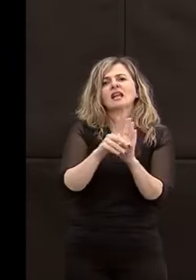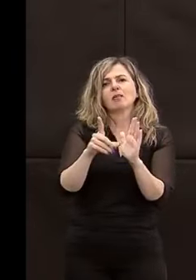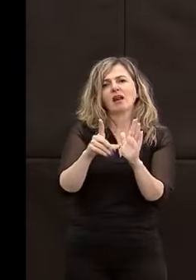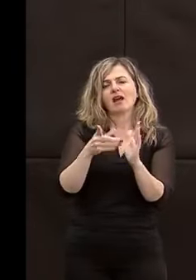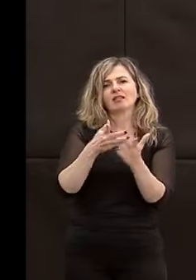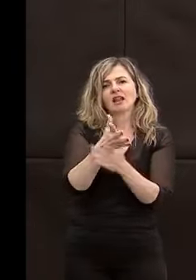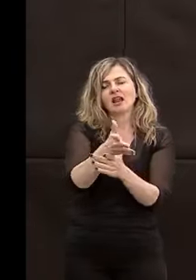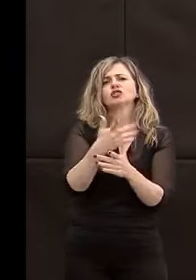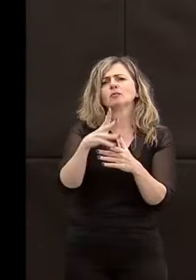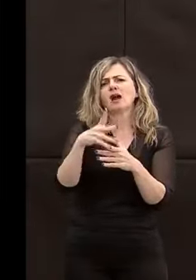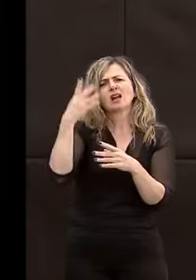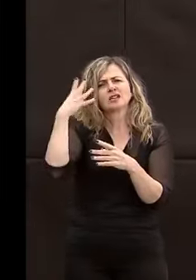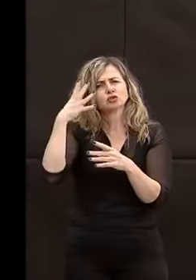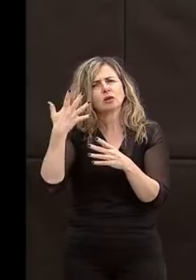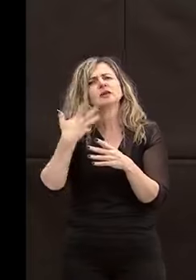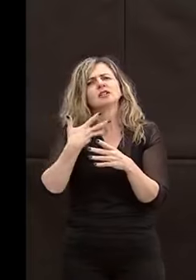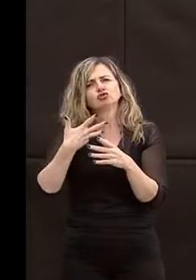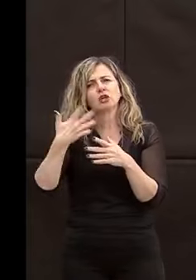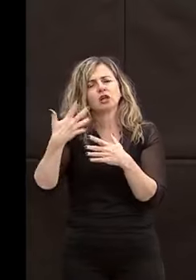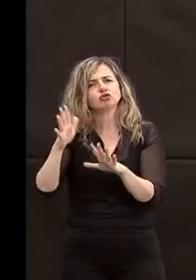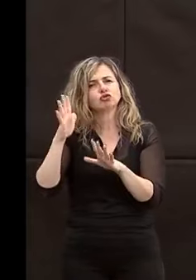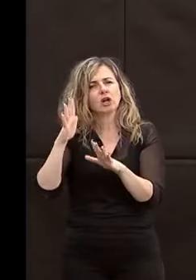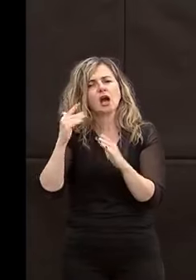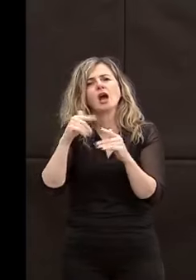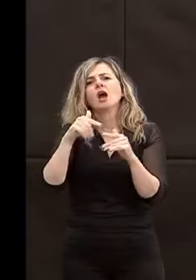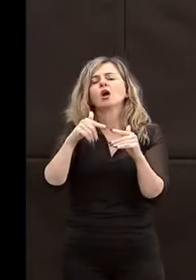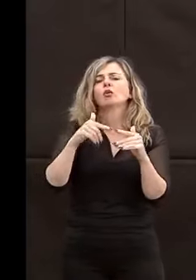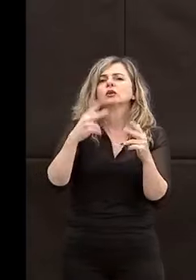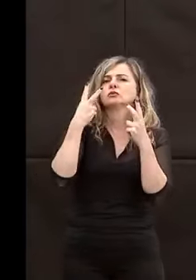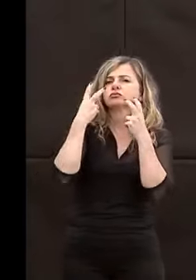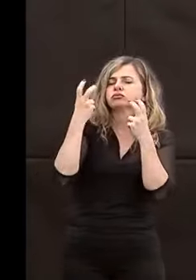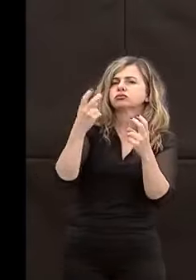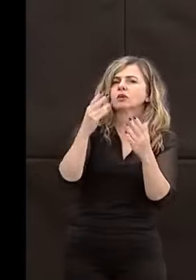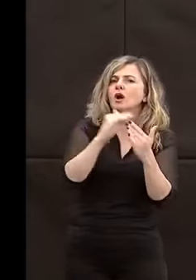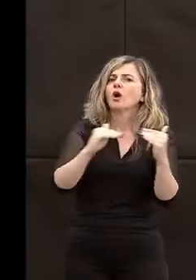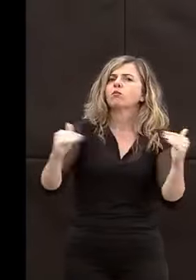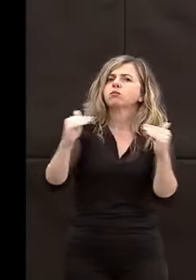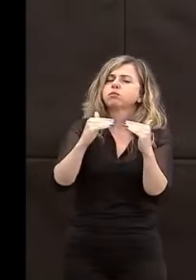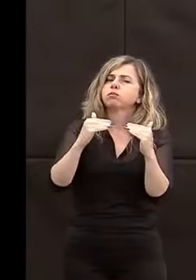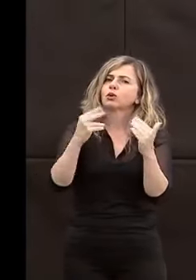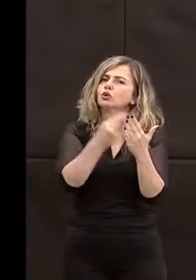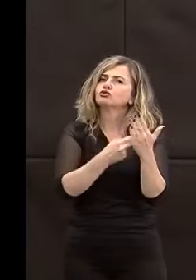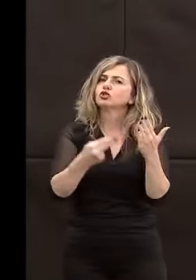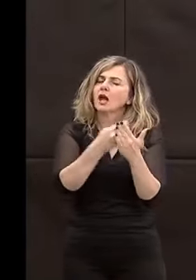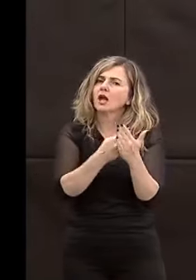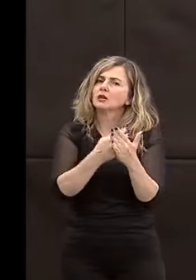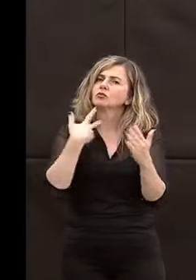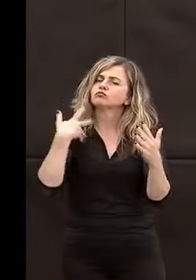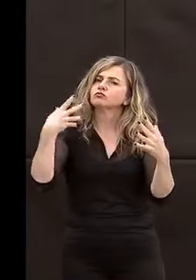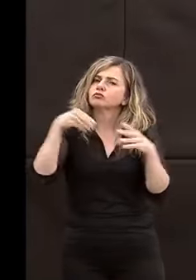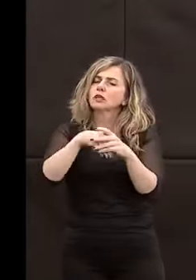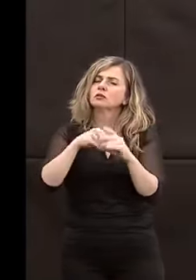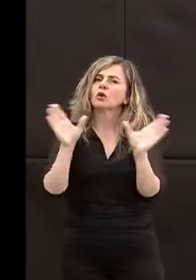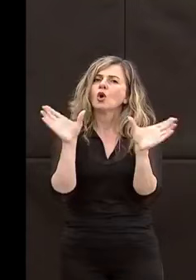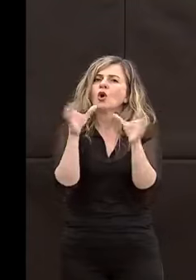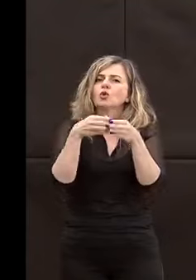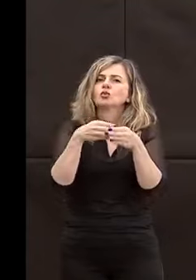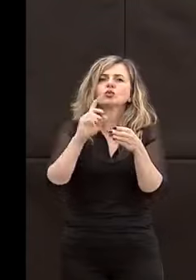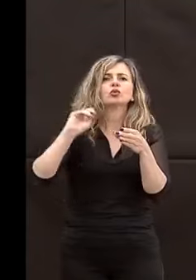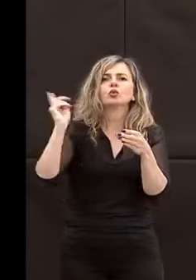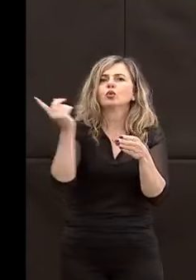ragionamenti in corso con il mondo agricolo una piattaforma che tendo a sottolineare vede il coinvolgimento a 360